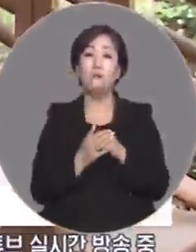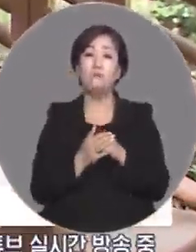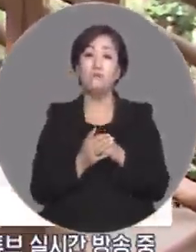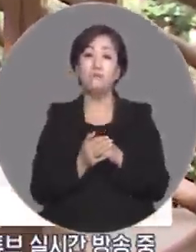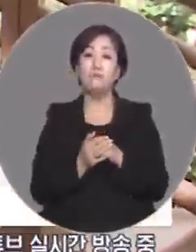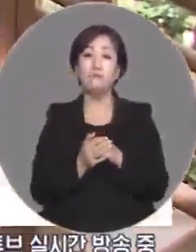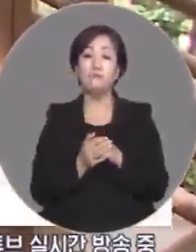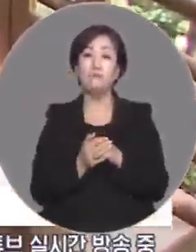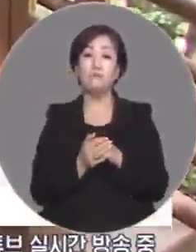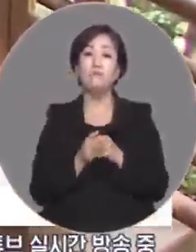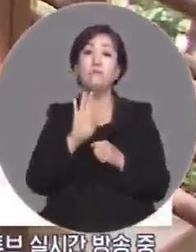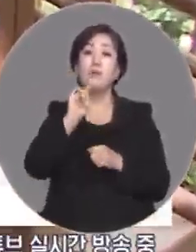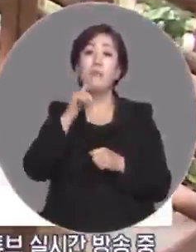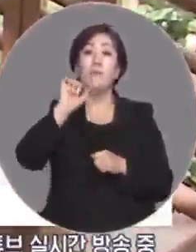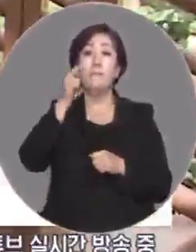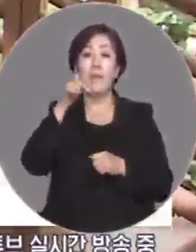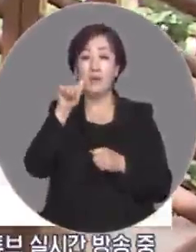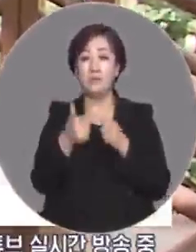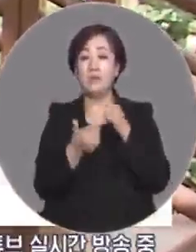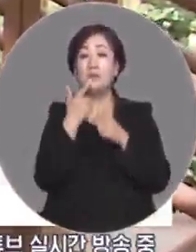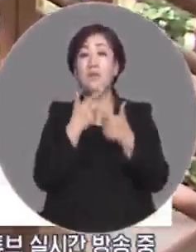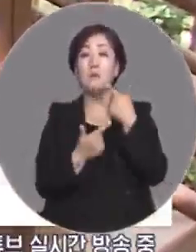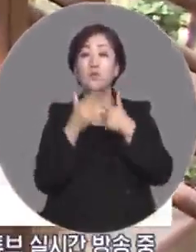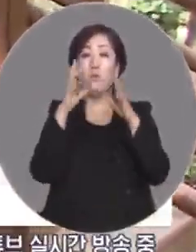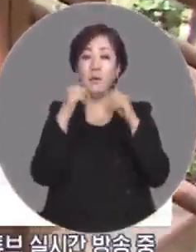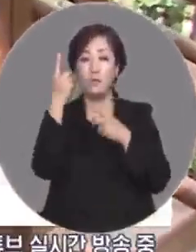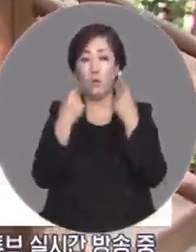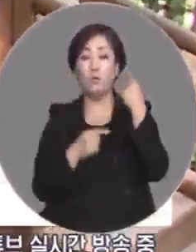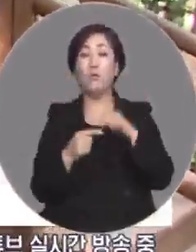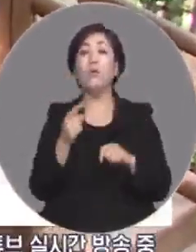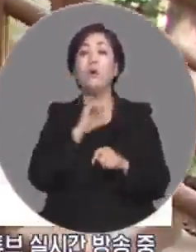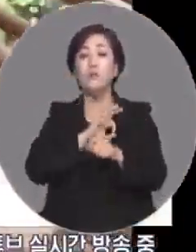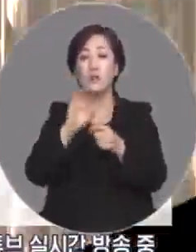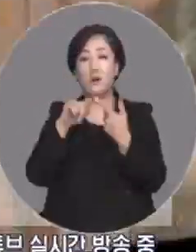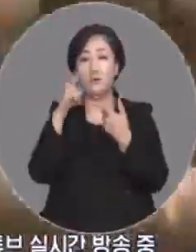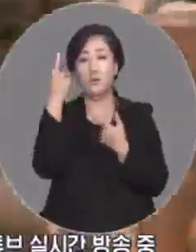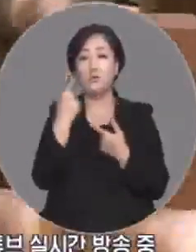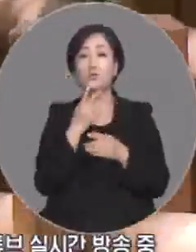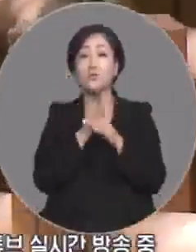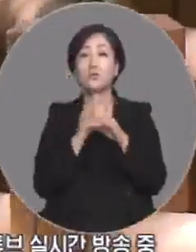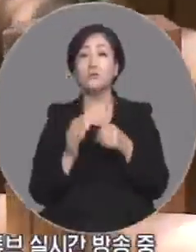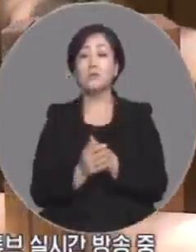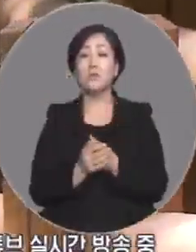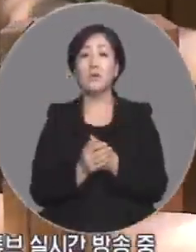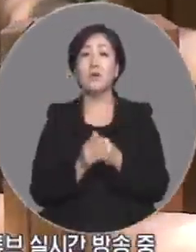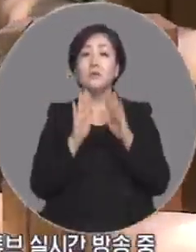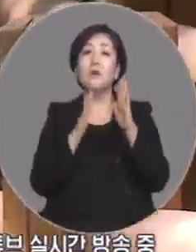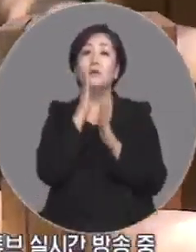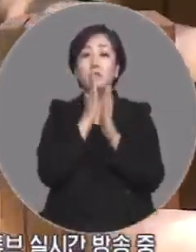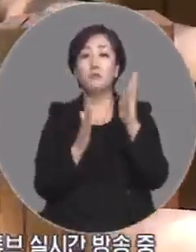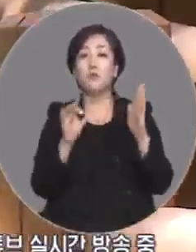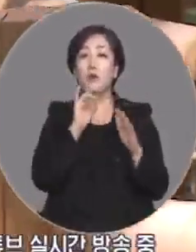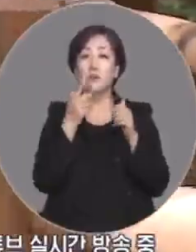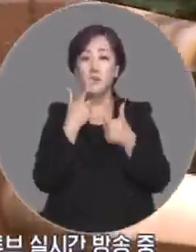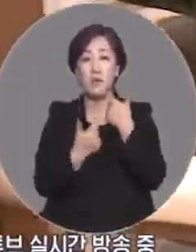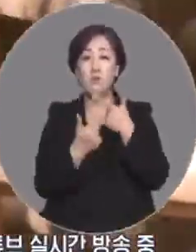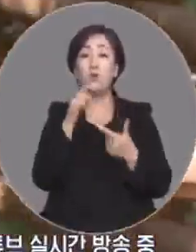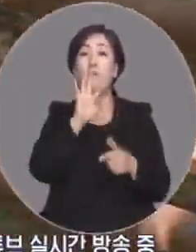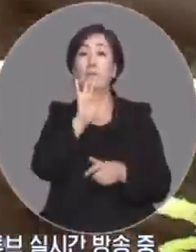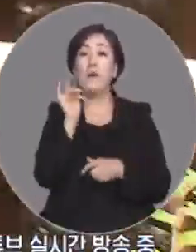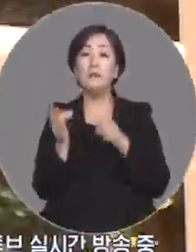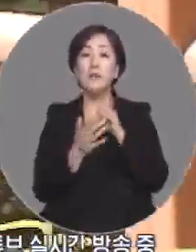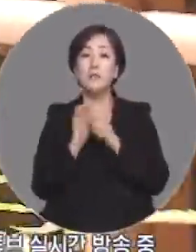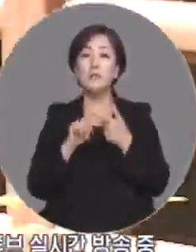뭐, 편백나무도 많고, 그러니까 일부러 여기를 찾아옵니다, 우리가. 이곳엔 식물원뿐만 아니라